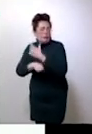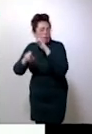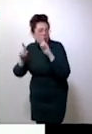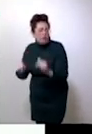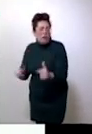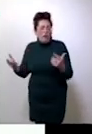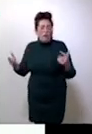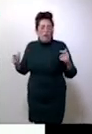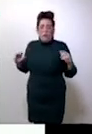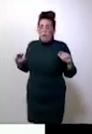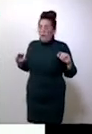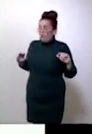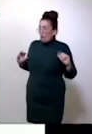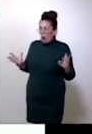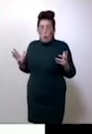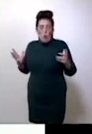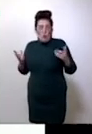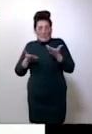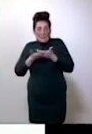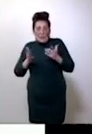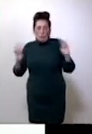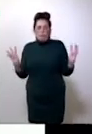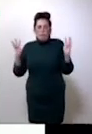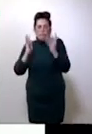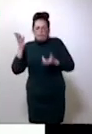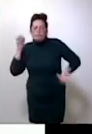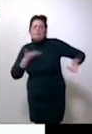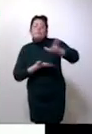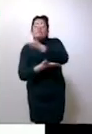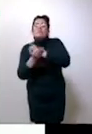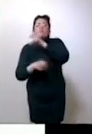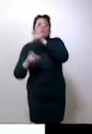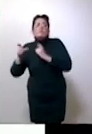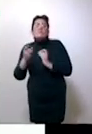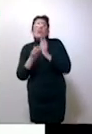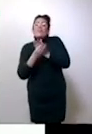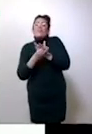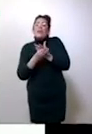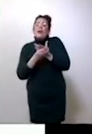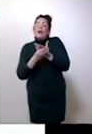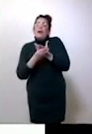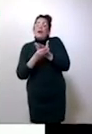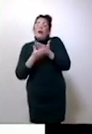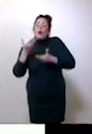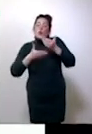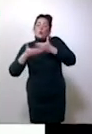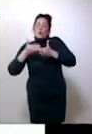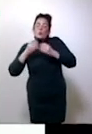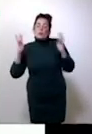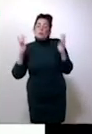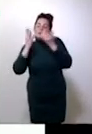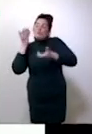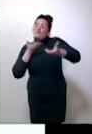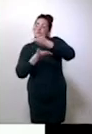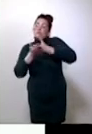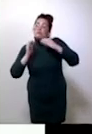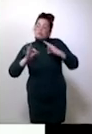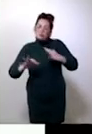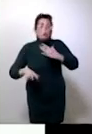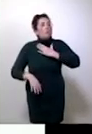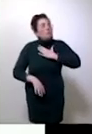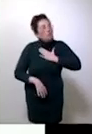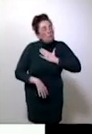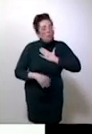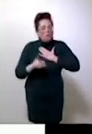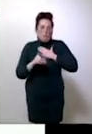dialogue avec les acteurs de la construction, ce que nous pouvons que saluer. Mais je pense qu'il faut aller beaucoup plus